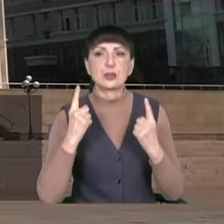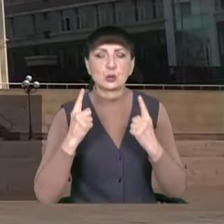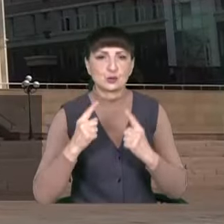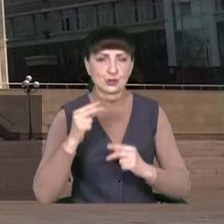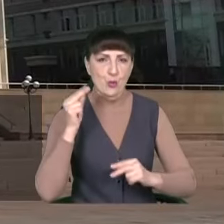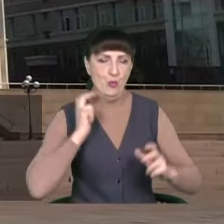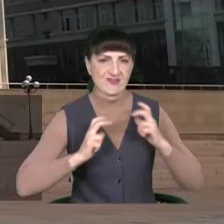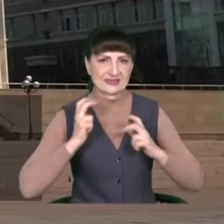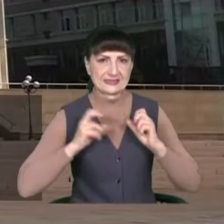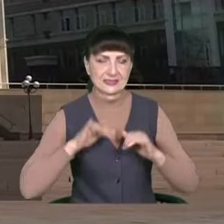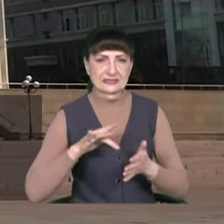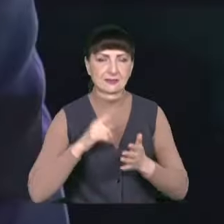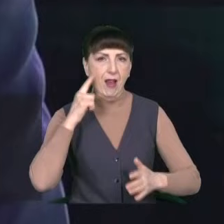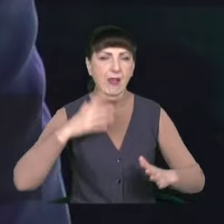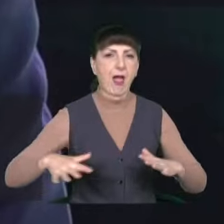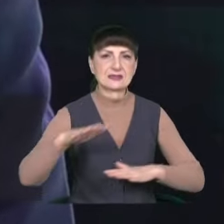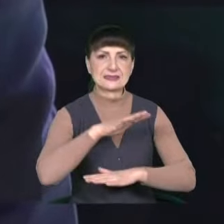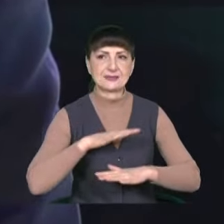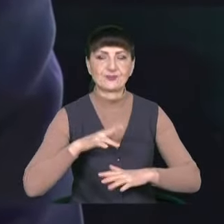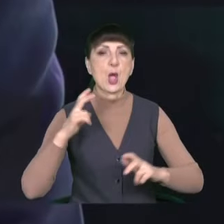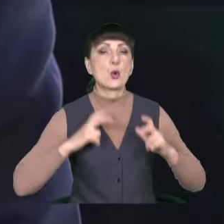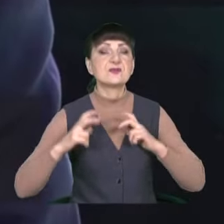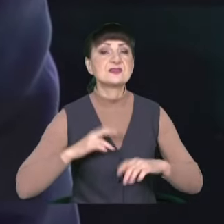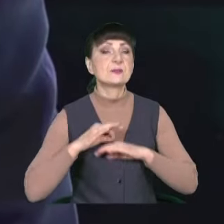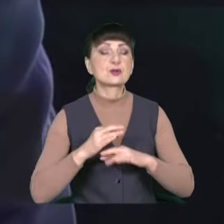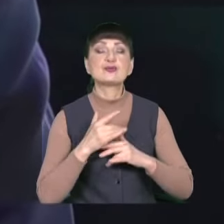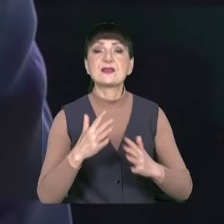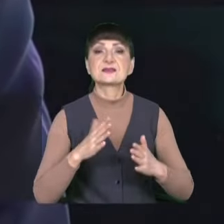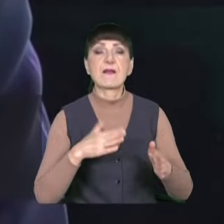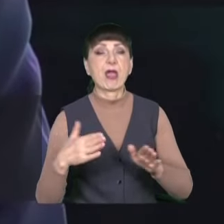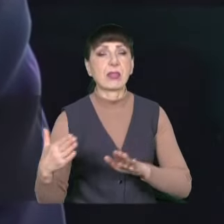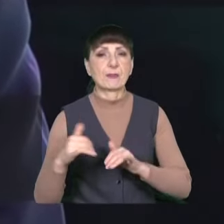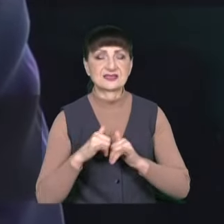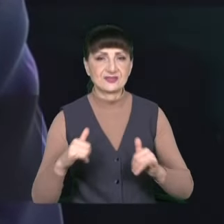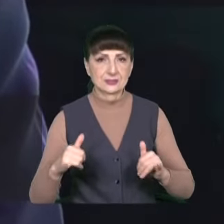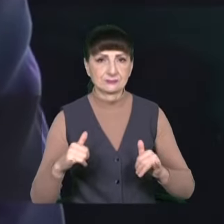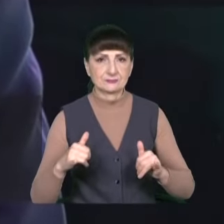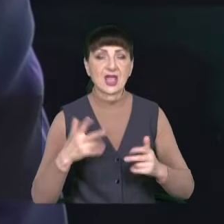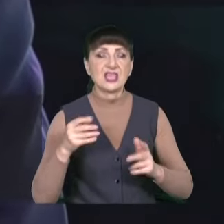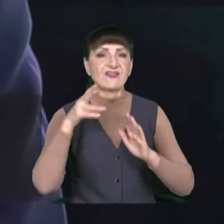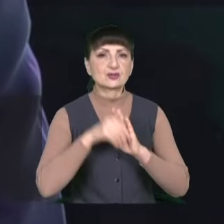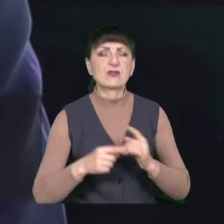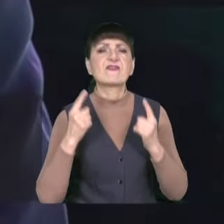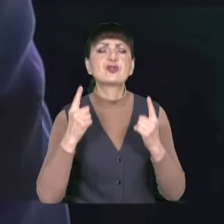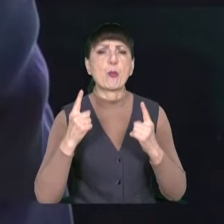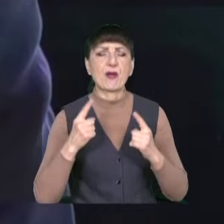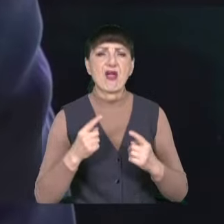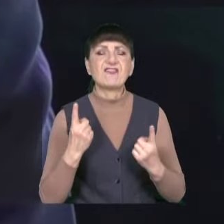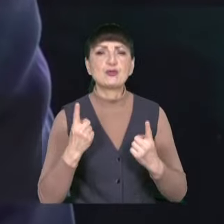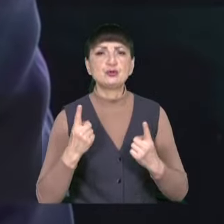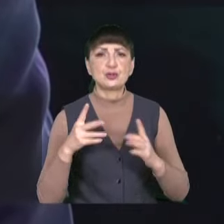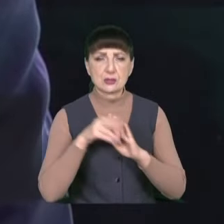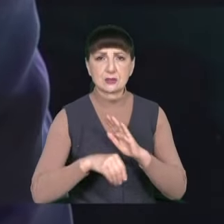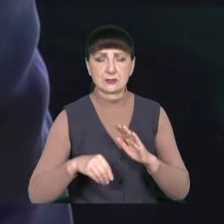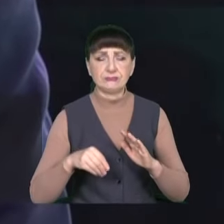учебных заведений Центральной Азии. Университет прошел несколько этапов своего развития и вошел в топ ведущих вузов